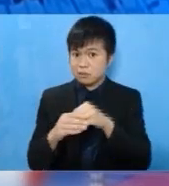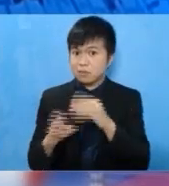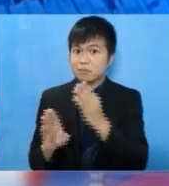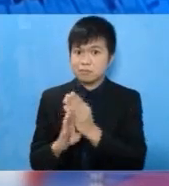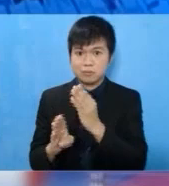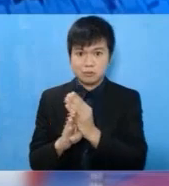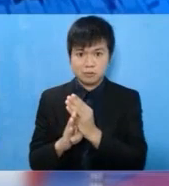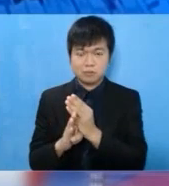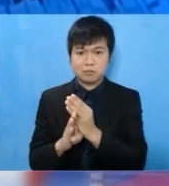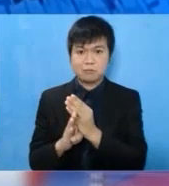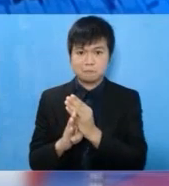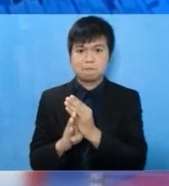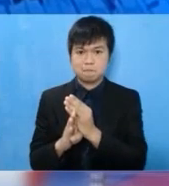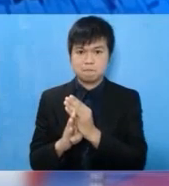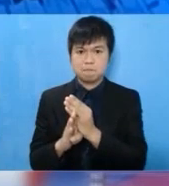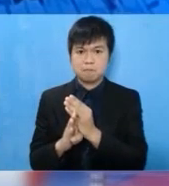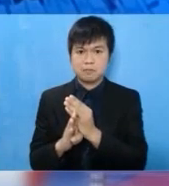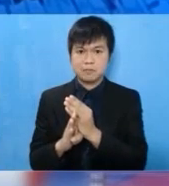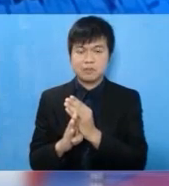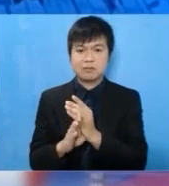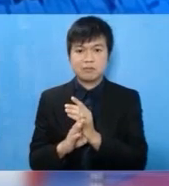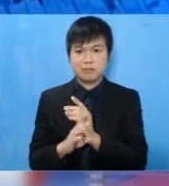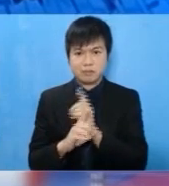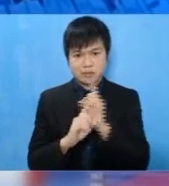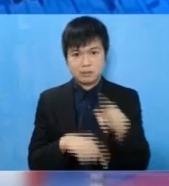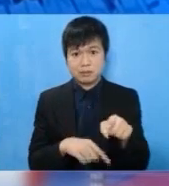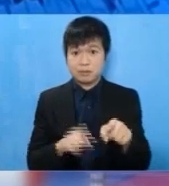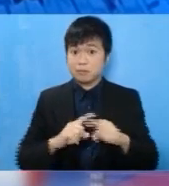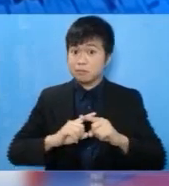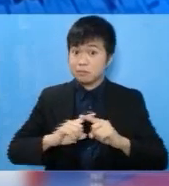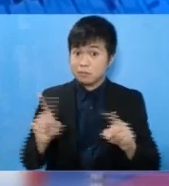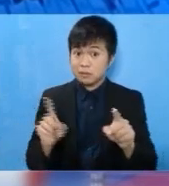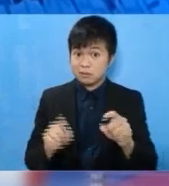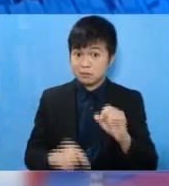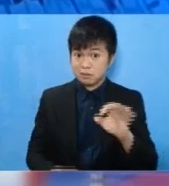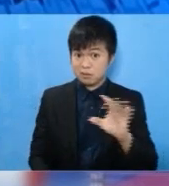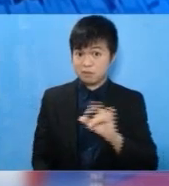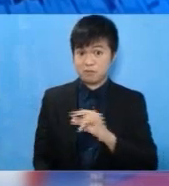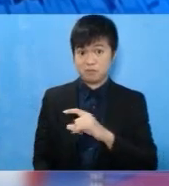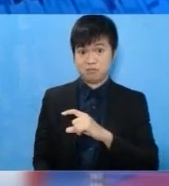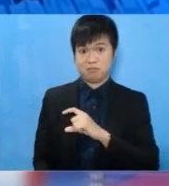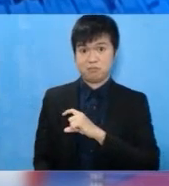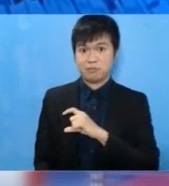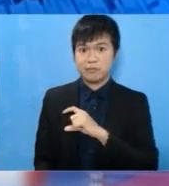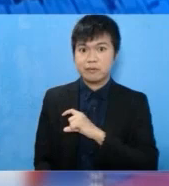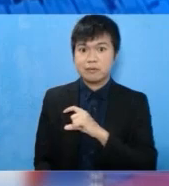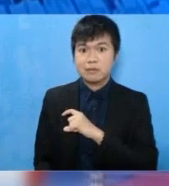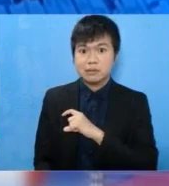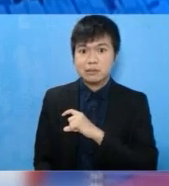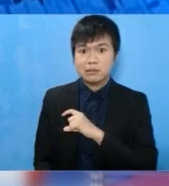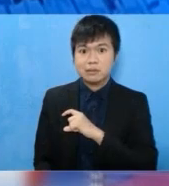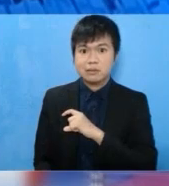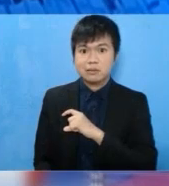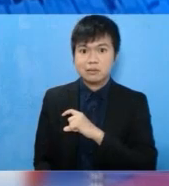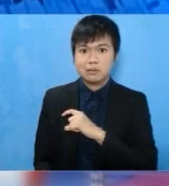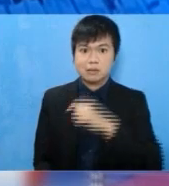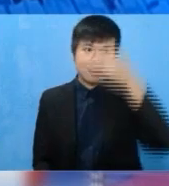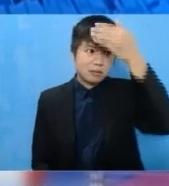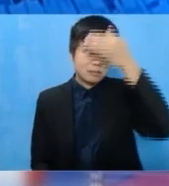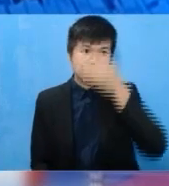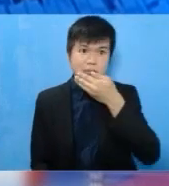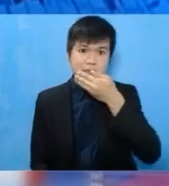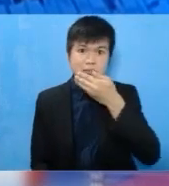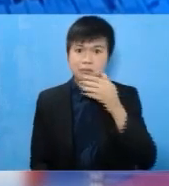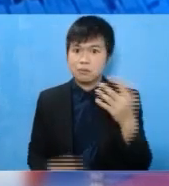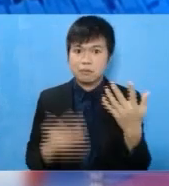ang sagot ko dyan. Pero okay. Siyempre, kung yung enforced loob ng sasakyan at hindi naka-face shield, dapat